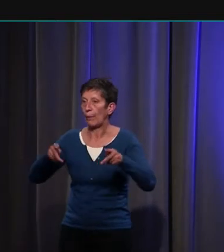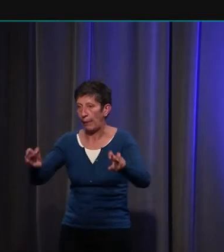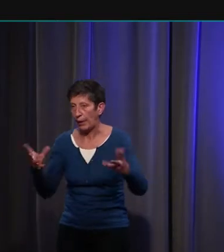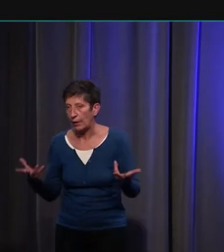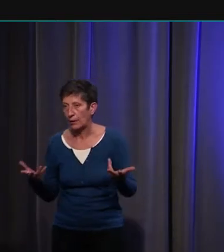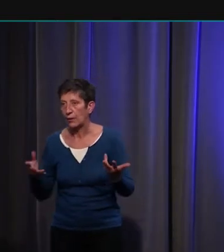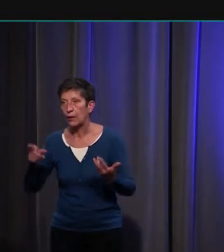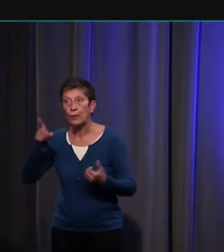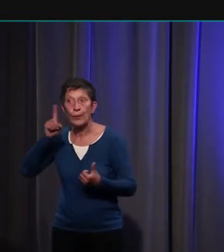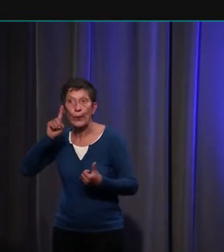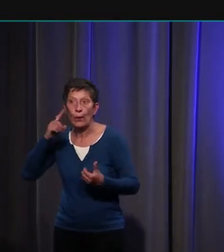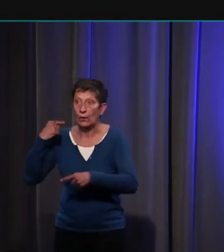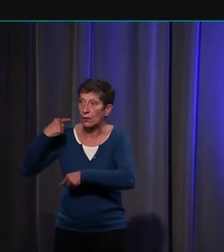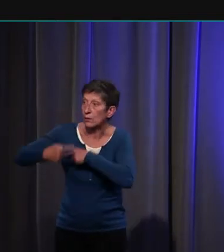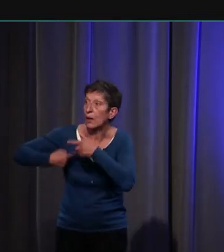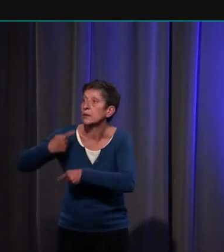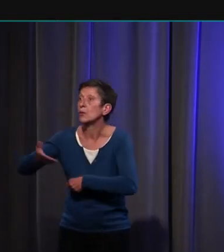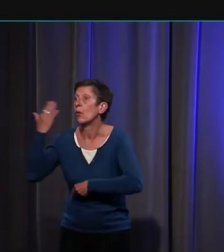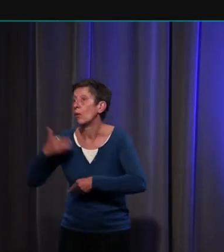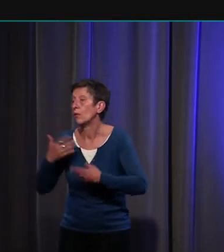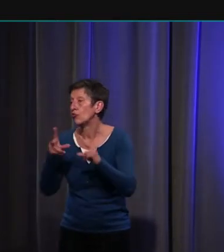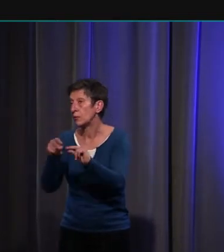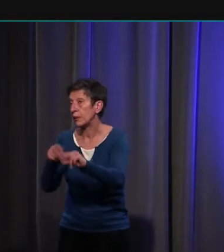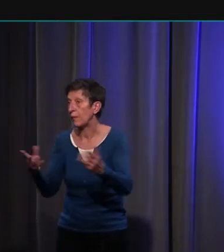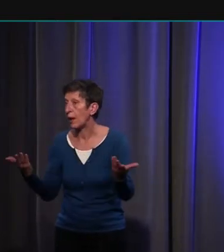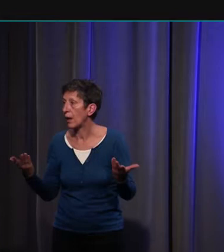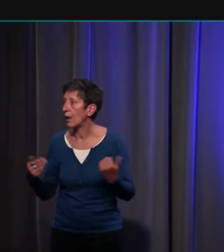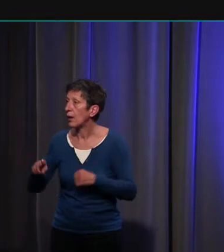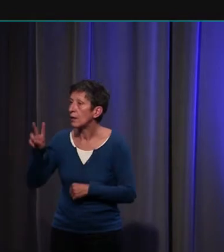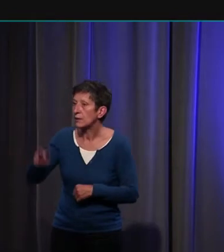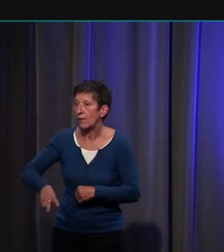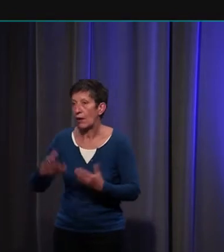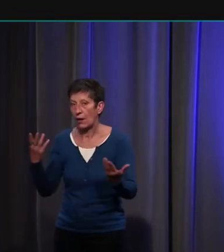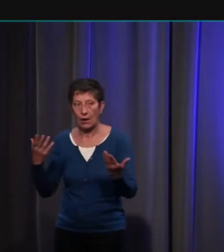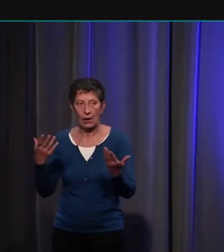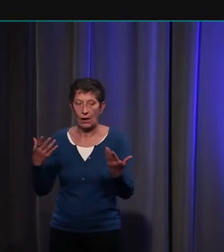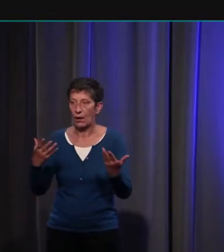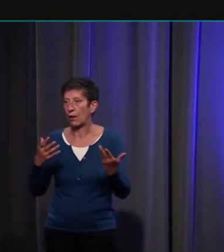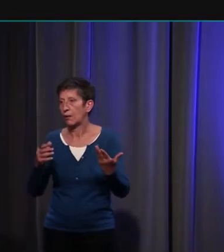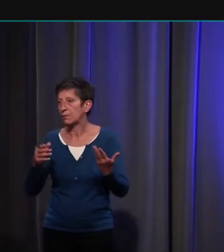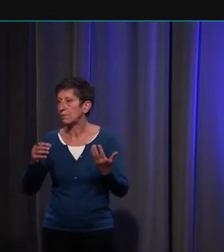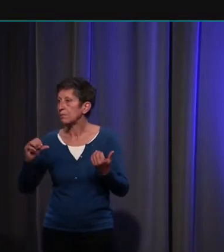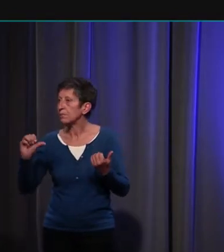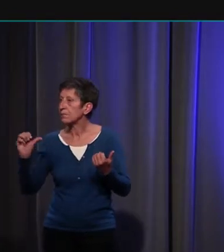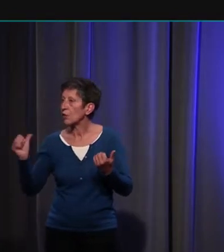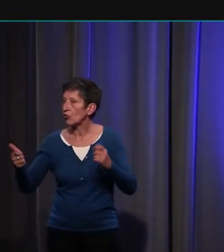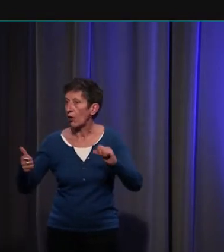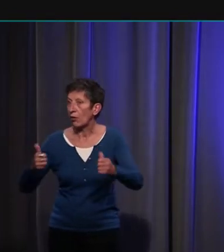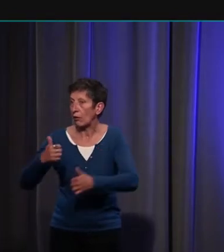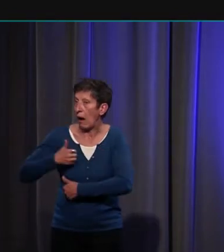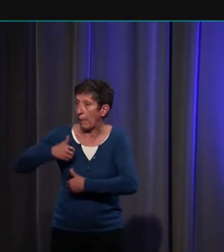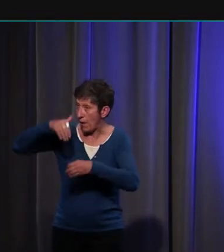que c'est toute cette tradition que je vous ai montré mais c'est vrai qu'au niveau individuel au niveau de chaque arme et il ya des prêtres